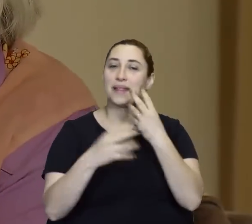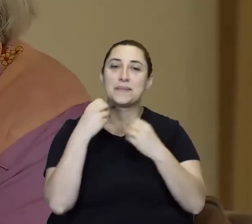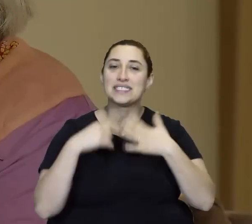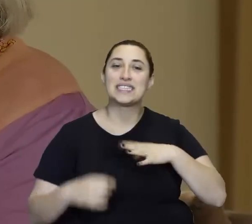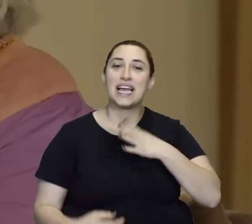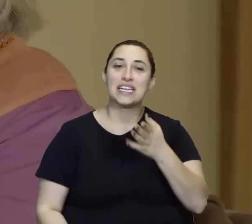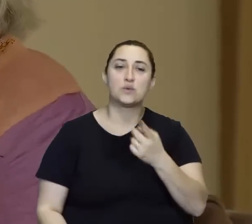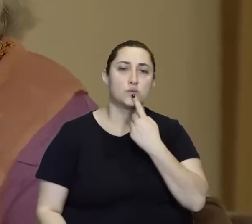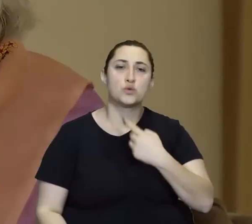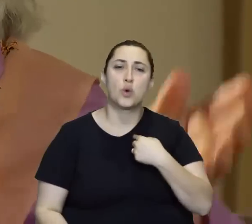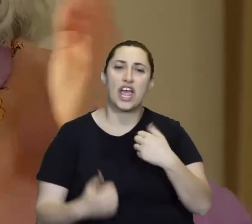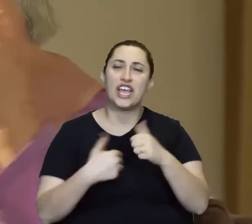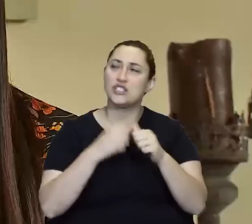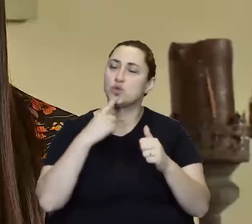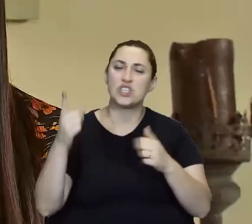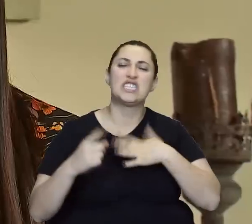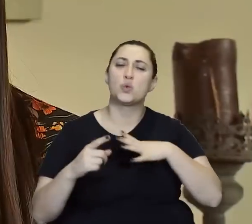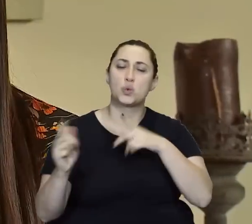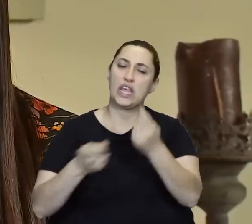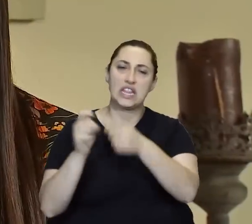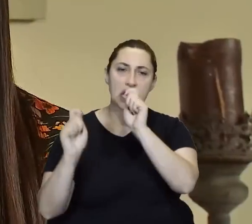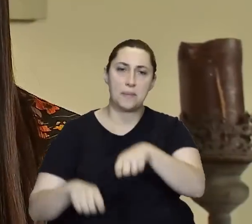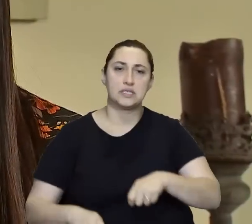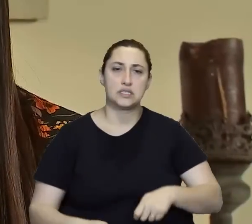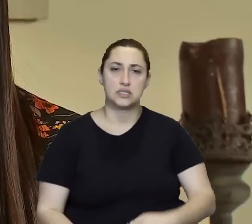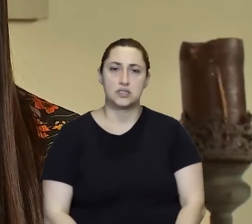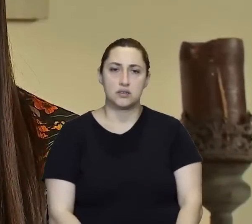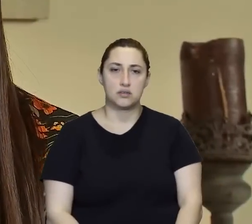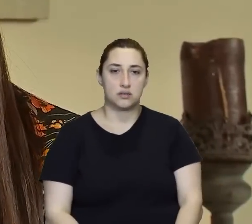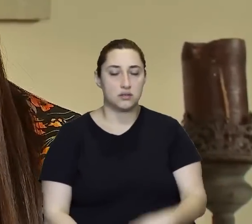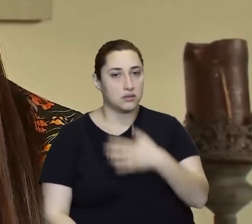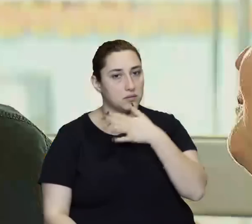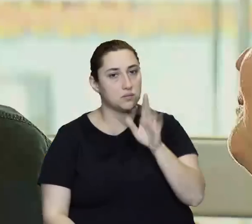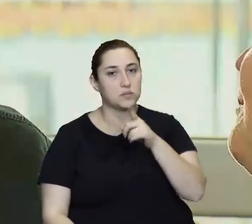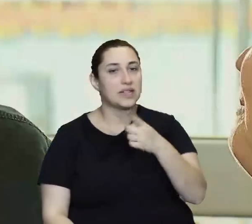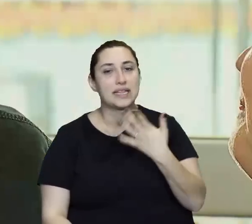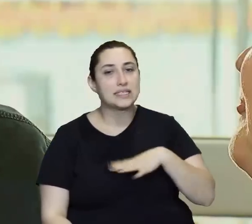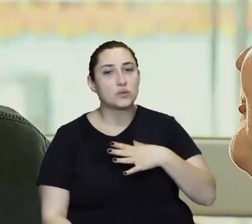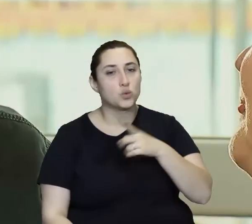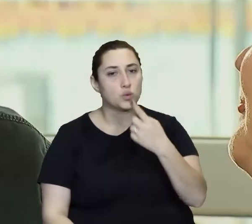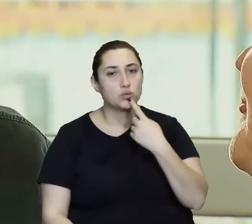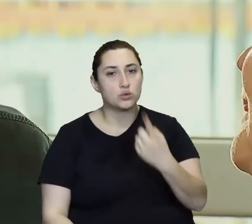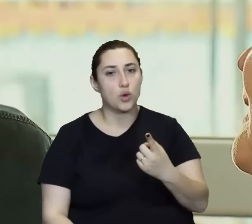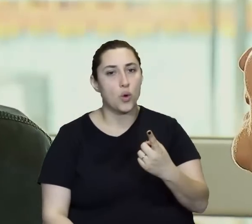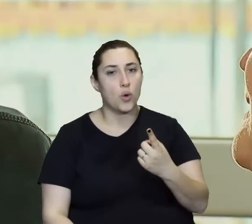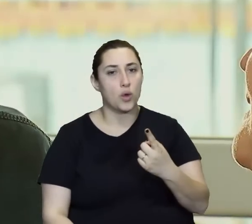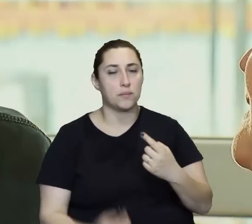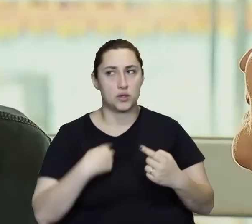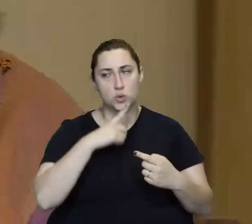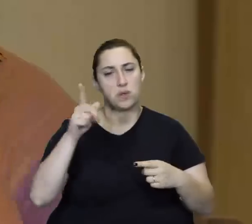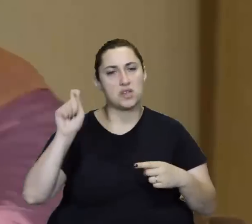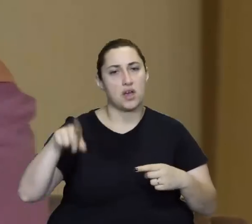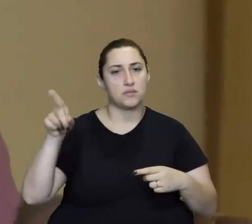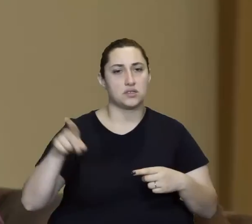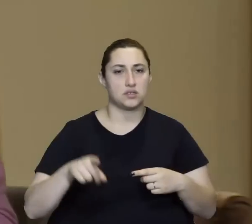yersin oğlum? Söyle karına, canın ne istiyorsa. Yapsın karım. Bilmem anacığım, senin canın ne istiyor sen söyle. Söyleriz